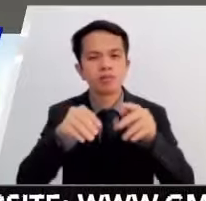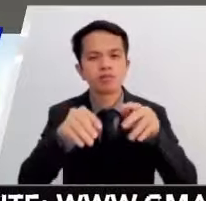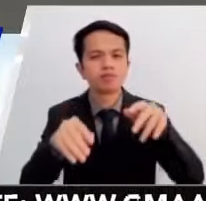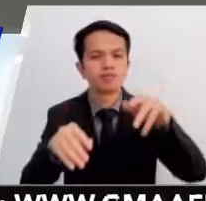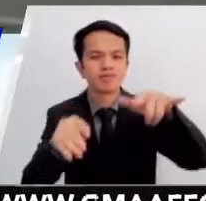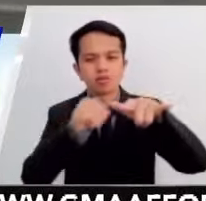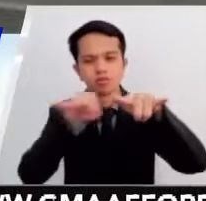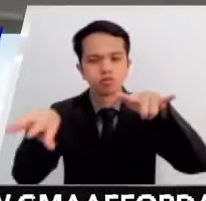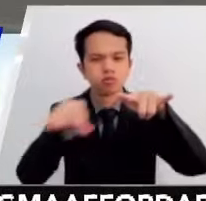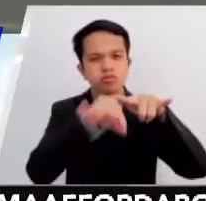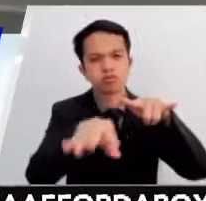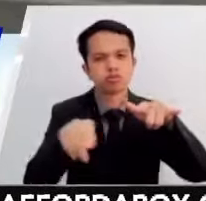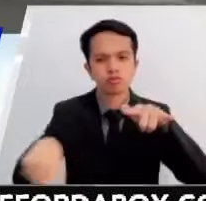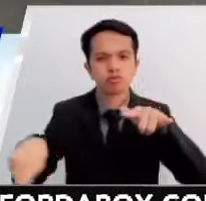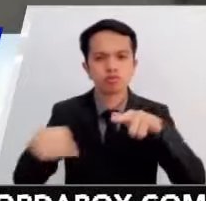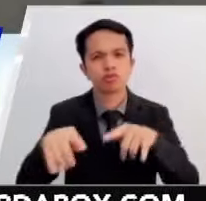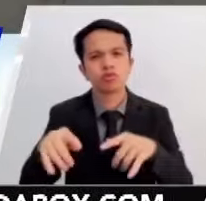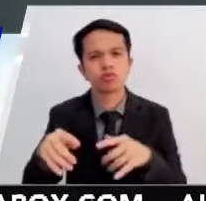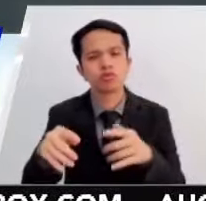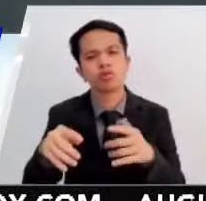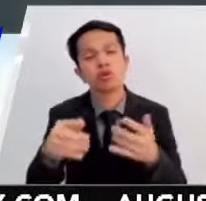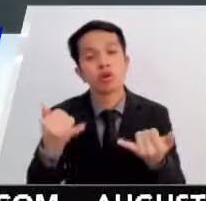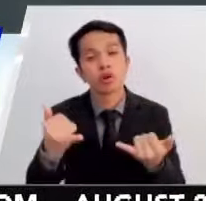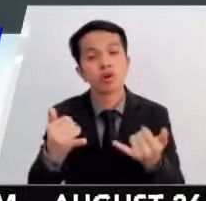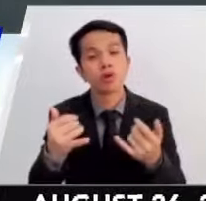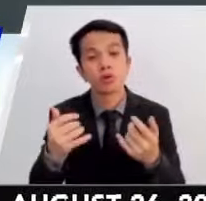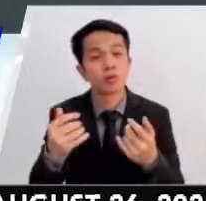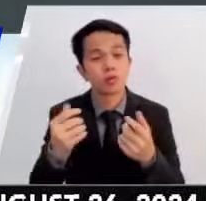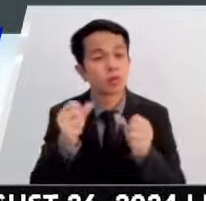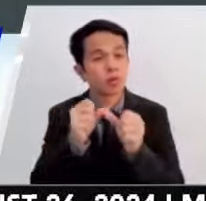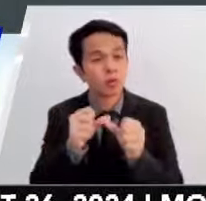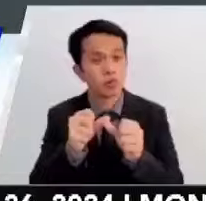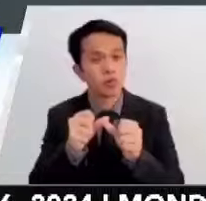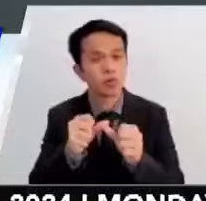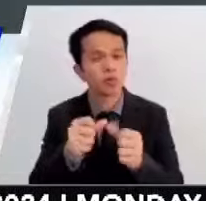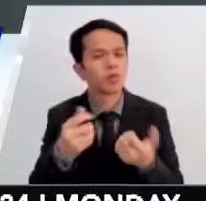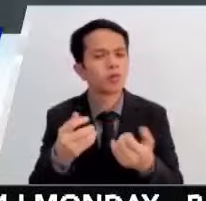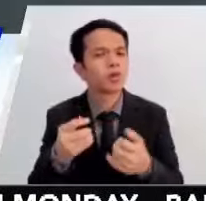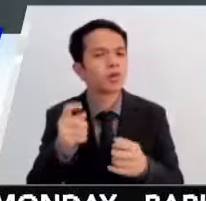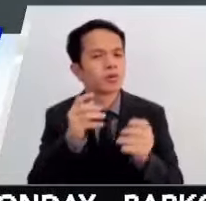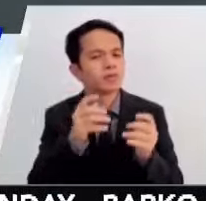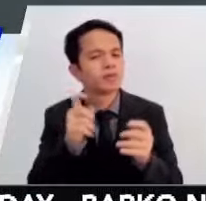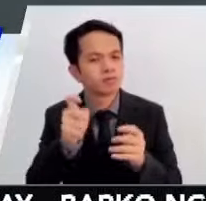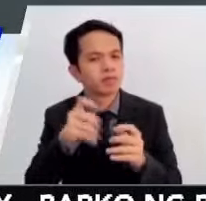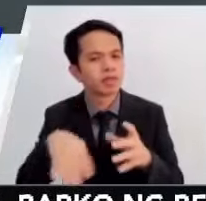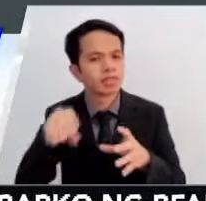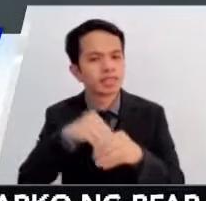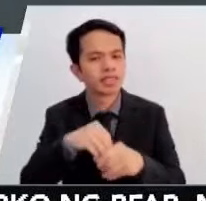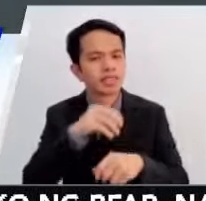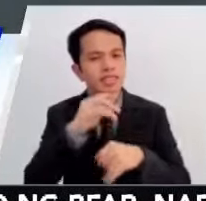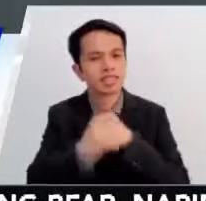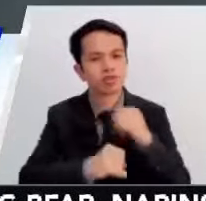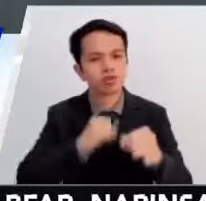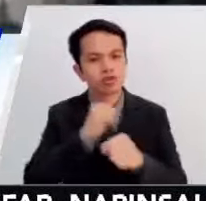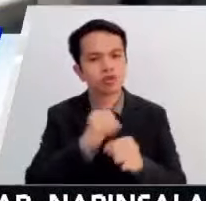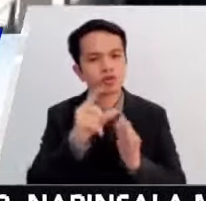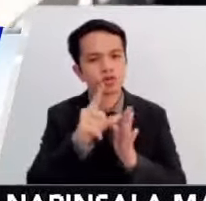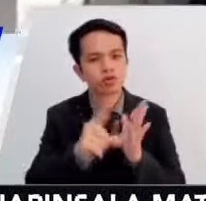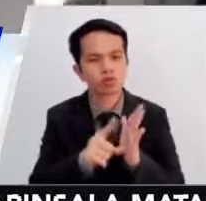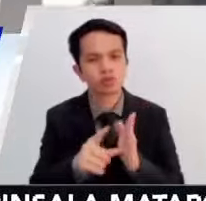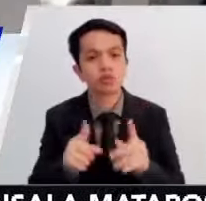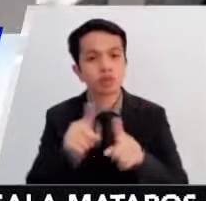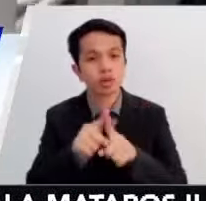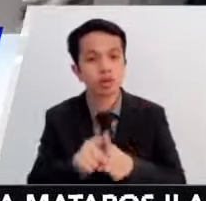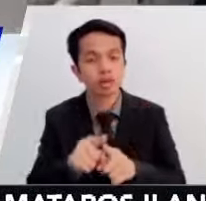ang atin daw ginagawa at patuloy na gagawin, titiyaking na ayon sa international law. Samantala, si Defense Secretary